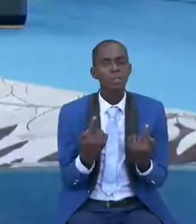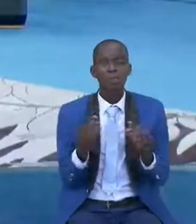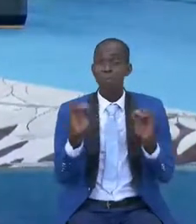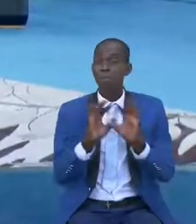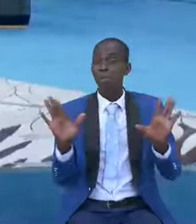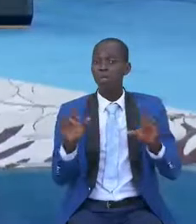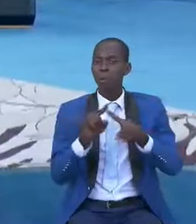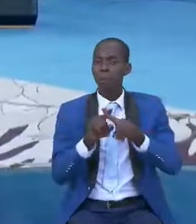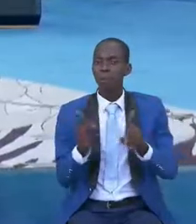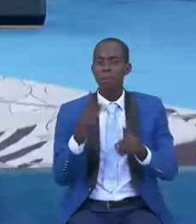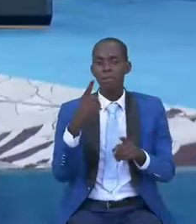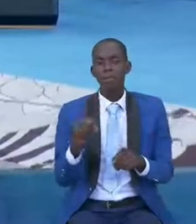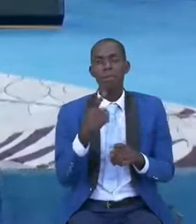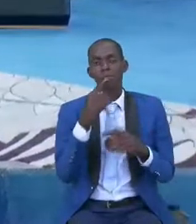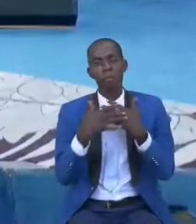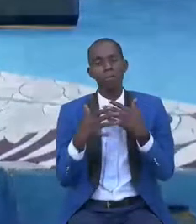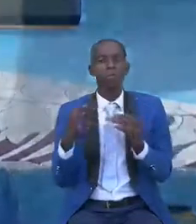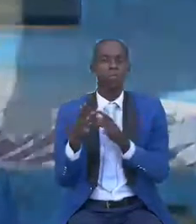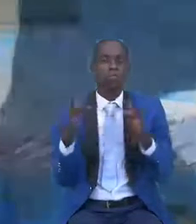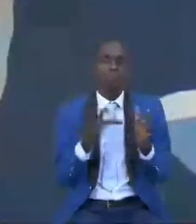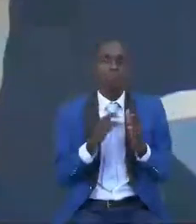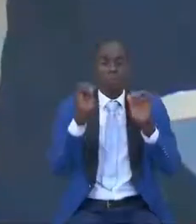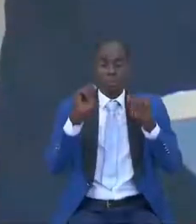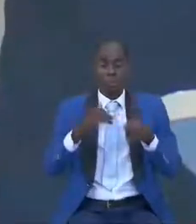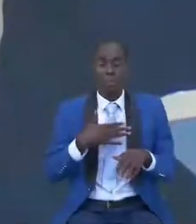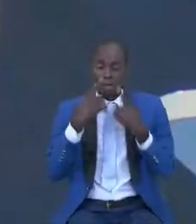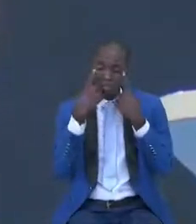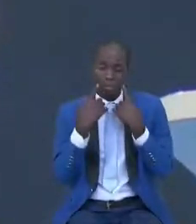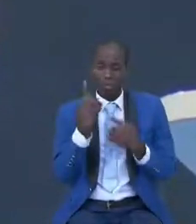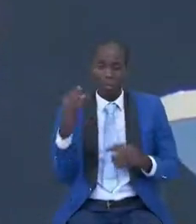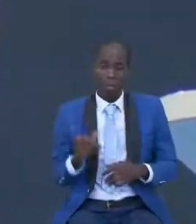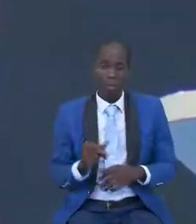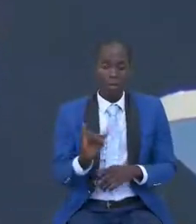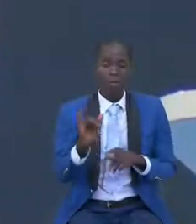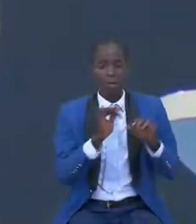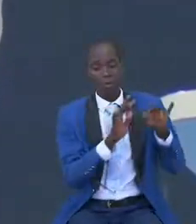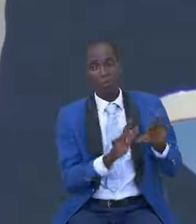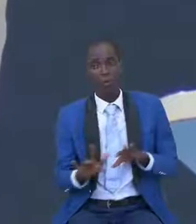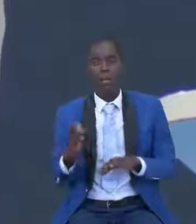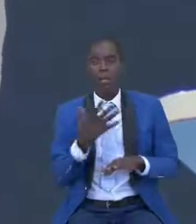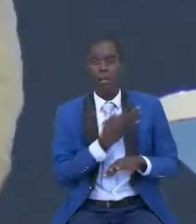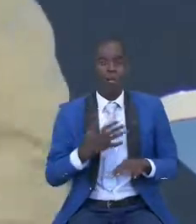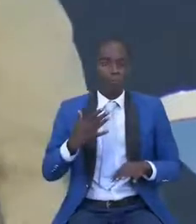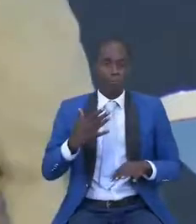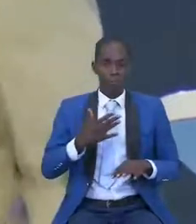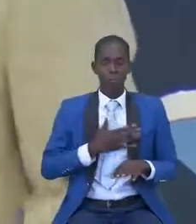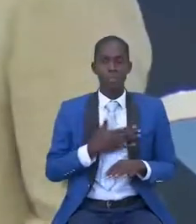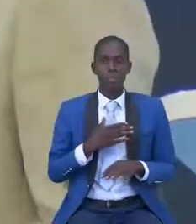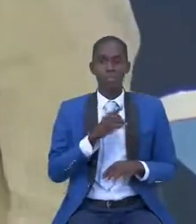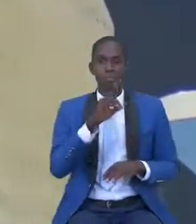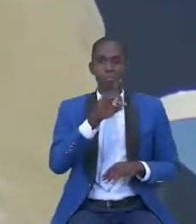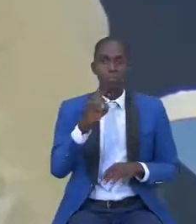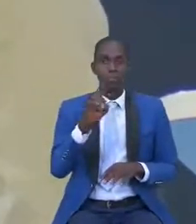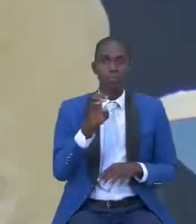qui peut laver mes péchés? Rien d'autre que le sang de Jésus. Est-ce que mes larmes qui coulent à